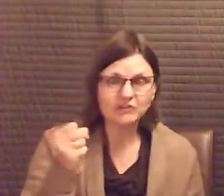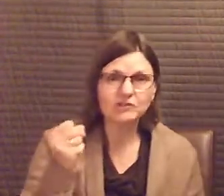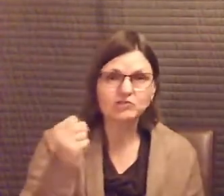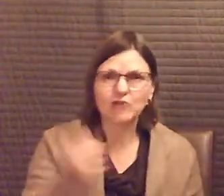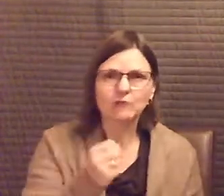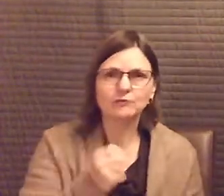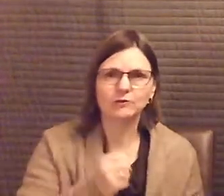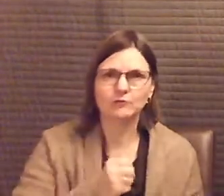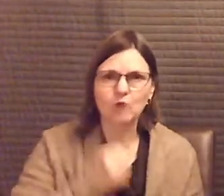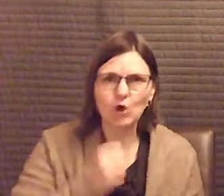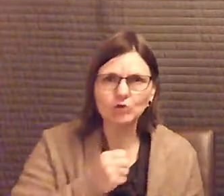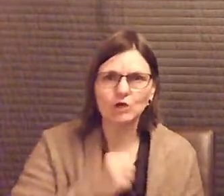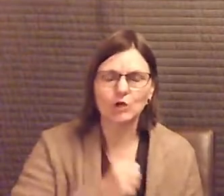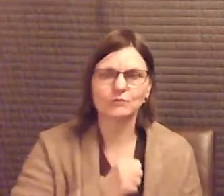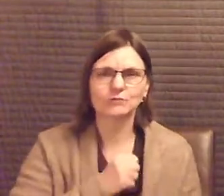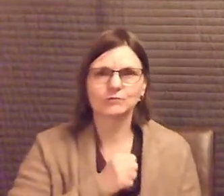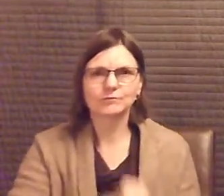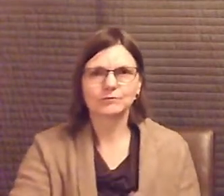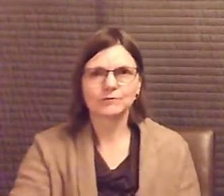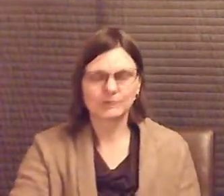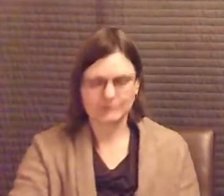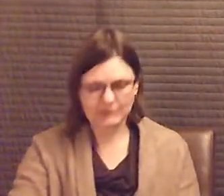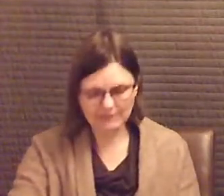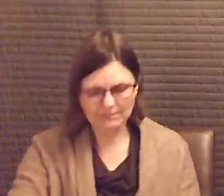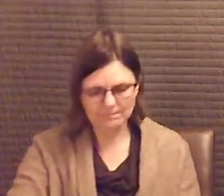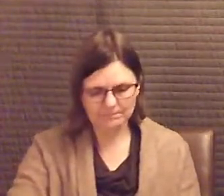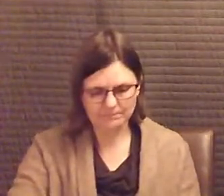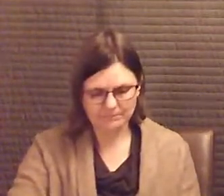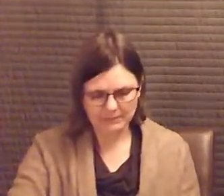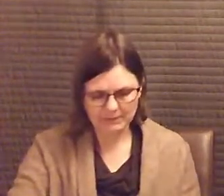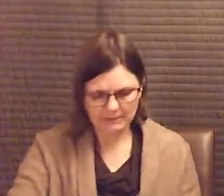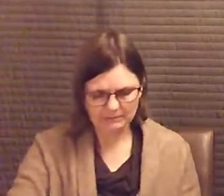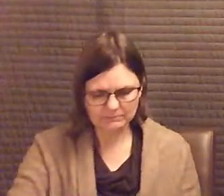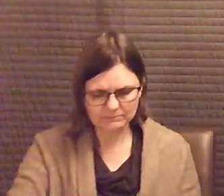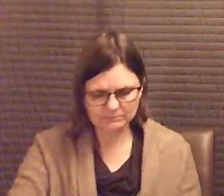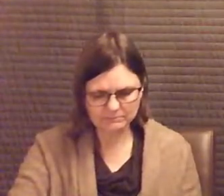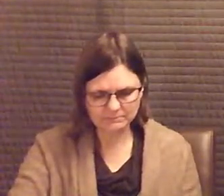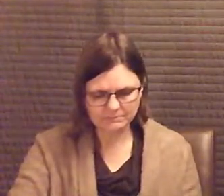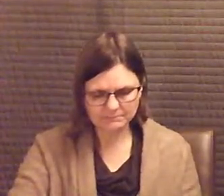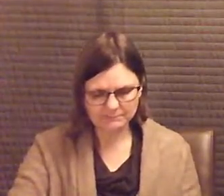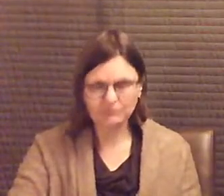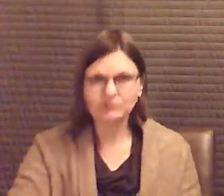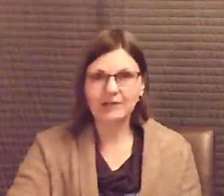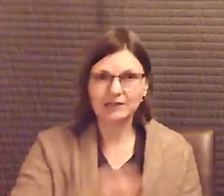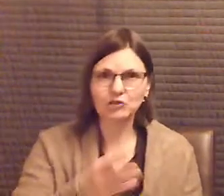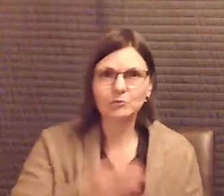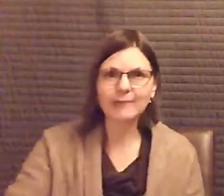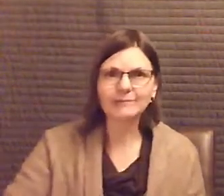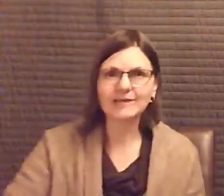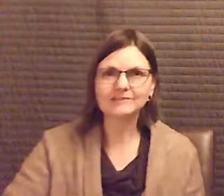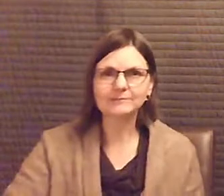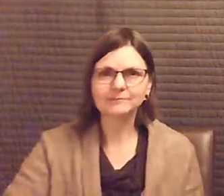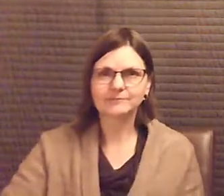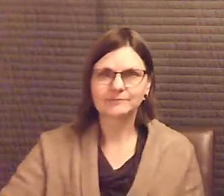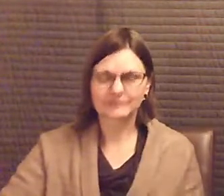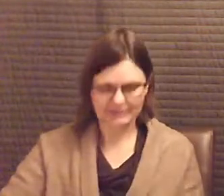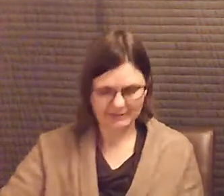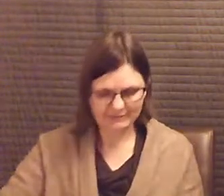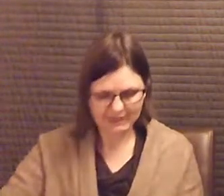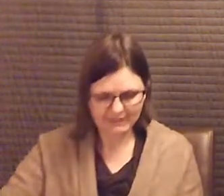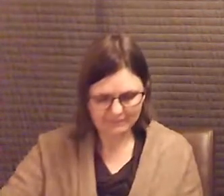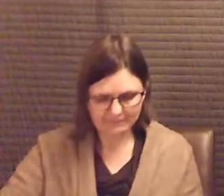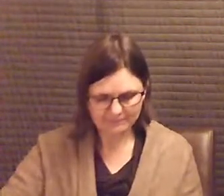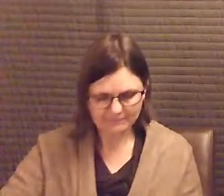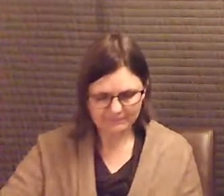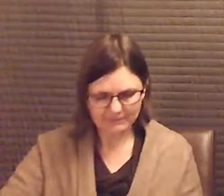van alle zal is de duivel voor ongeloof rs ja nou van de bijbel readers we degene die en bijbellezen werken die